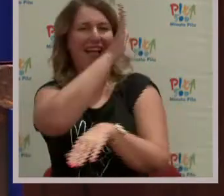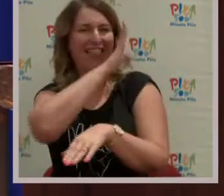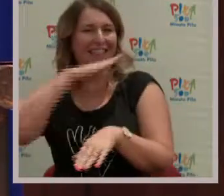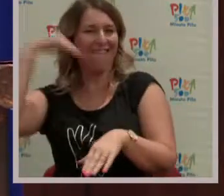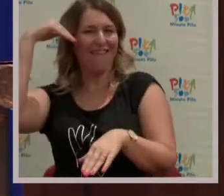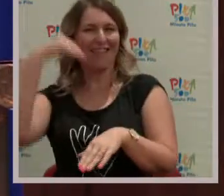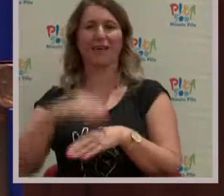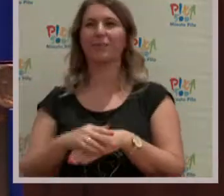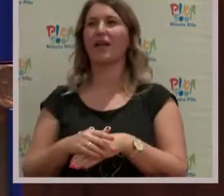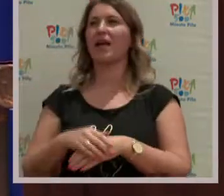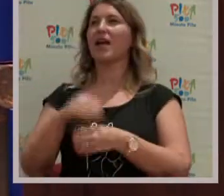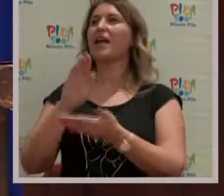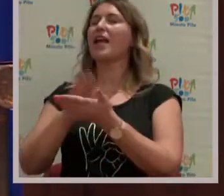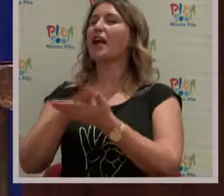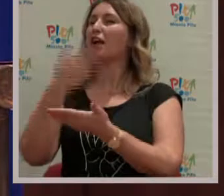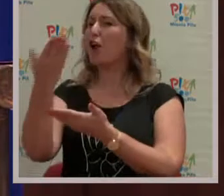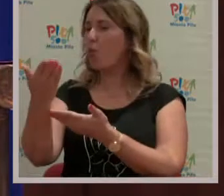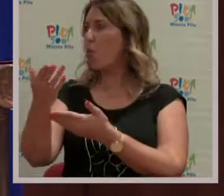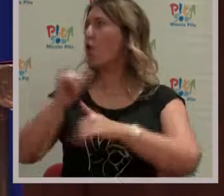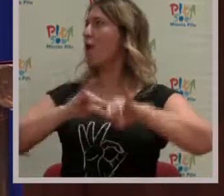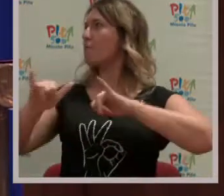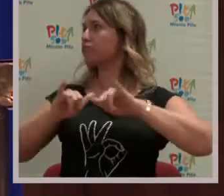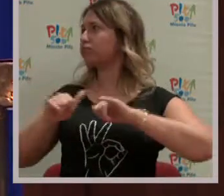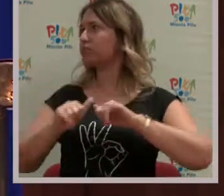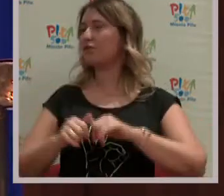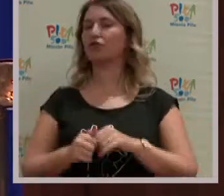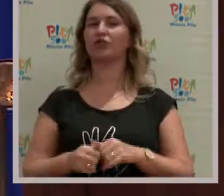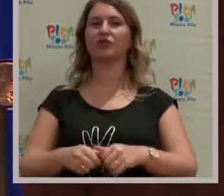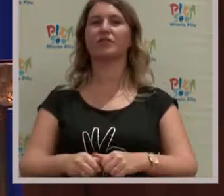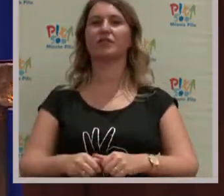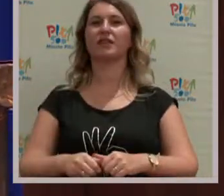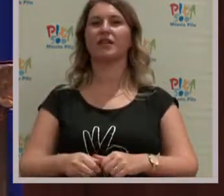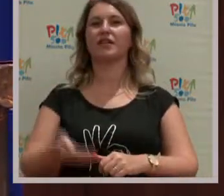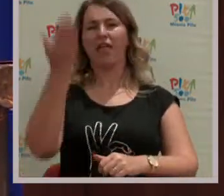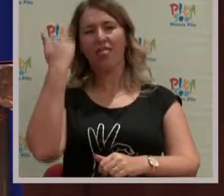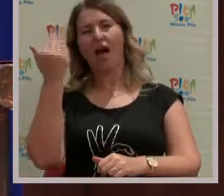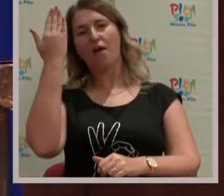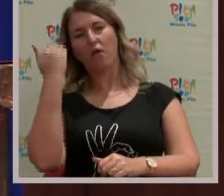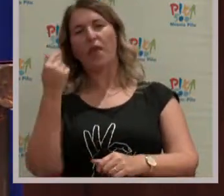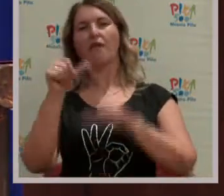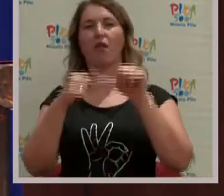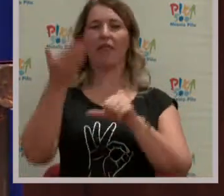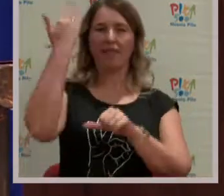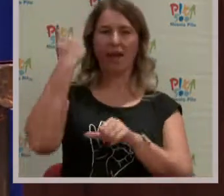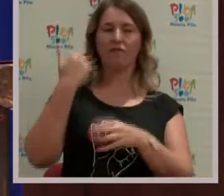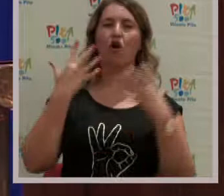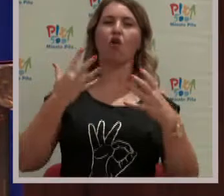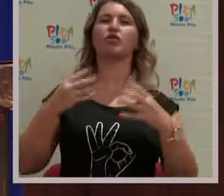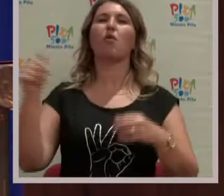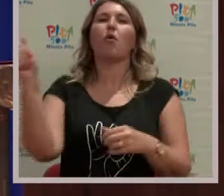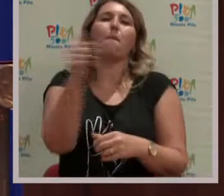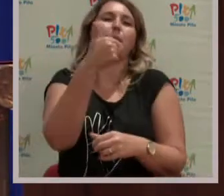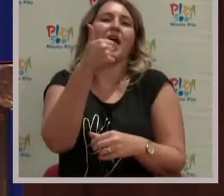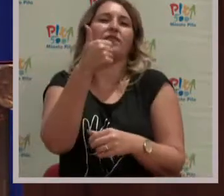A panu przewodniczącemu osobiście gratuluję, że przed laty jego determinacja doprowadziła, że jeden z pierwszych chyba